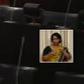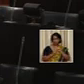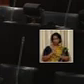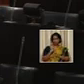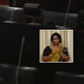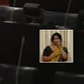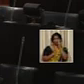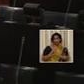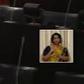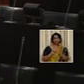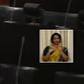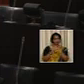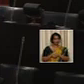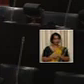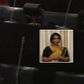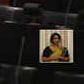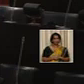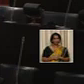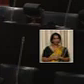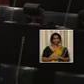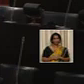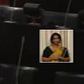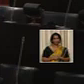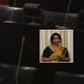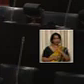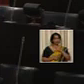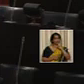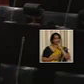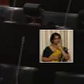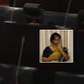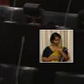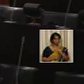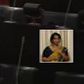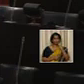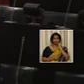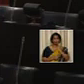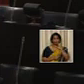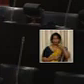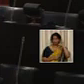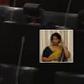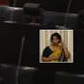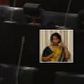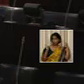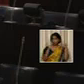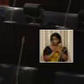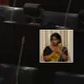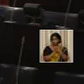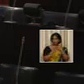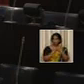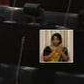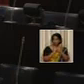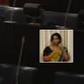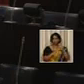मंत्री अध्यक्षण मंत्रीवरे हटिपतिगिन हिटपुन सा बुतुमा मम धनुवत्करण कमति पिटराटक सिद्धवेन अणुतुर्वलट